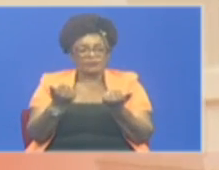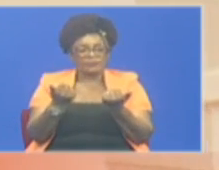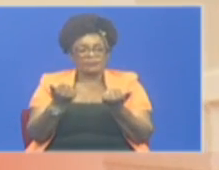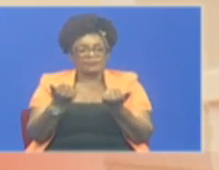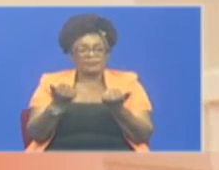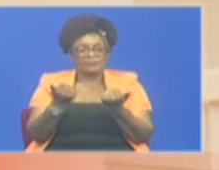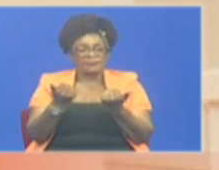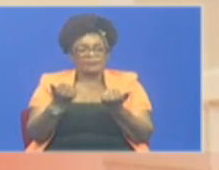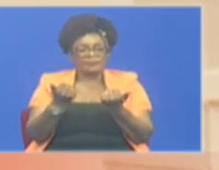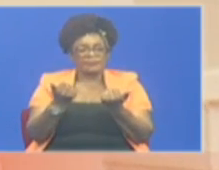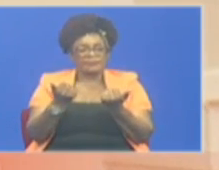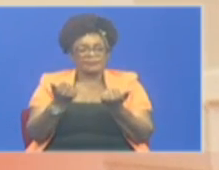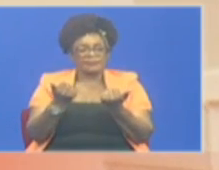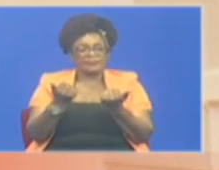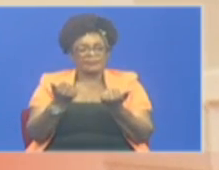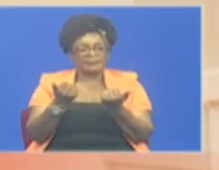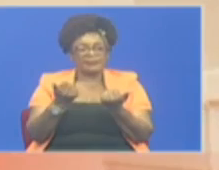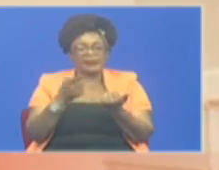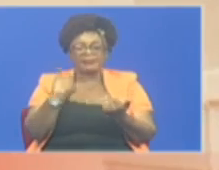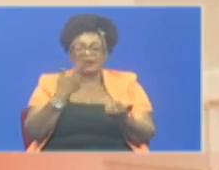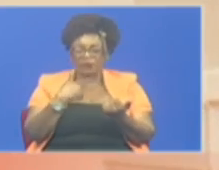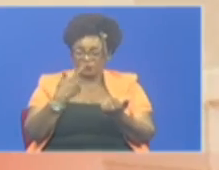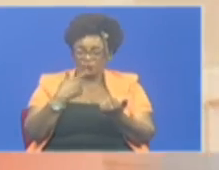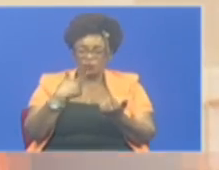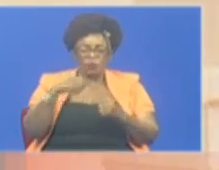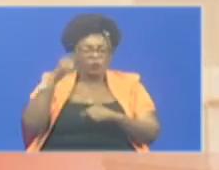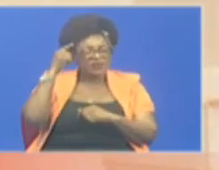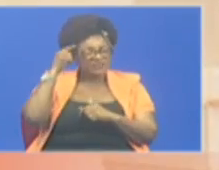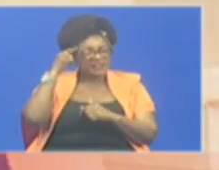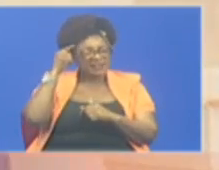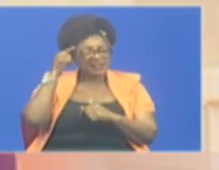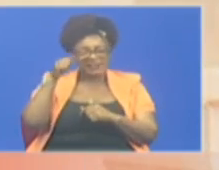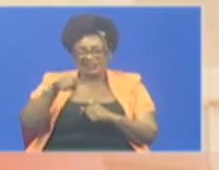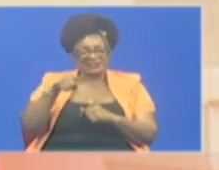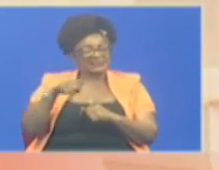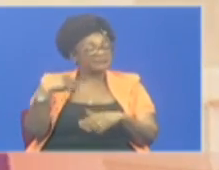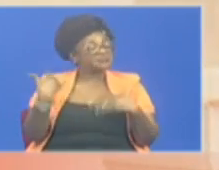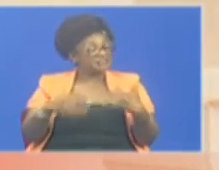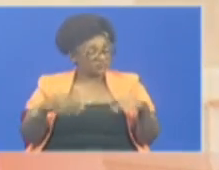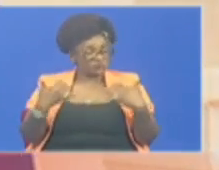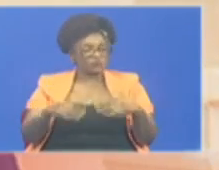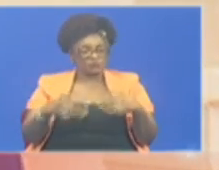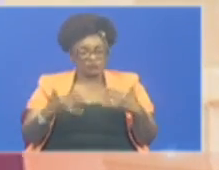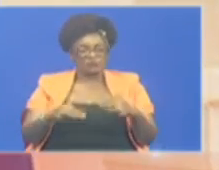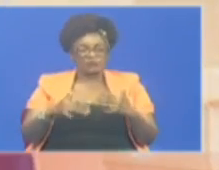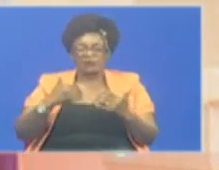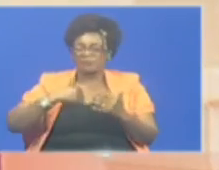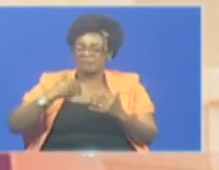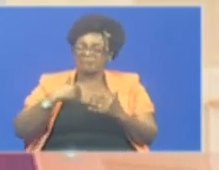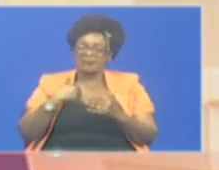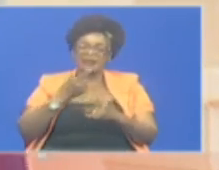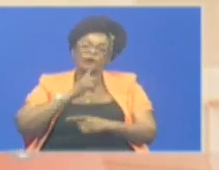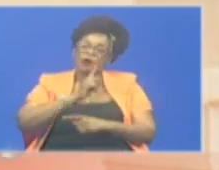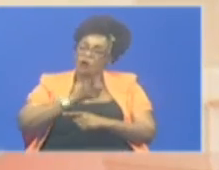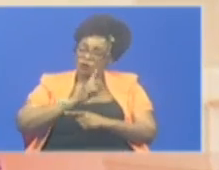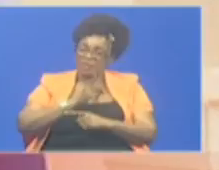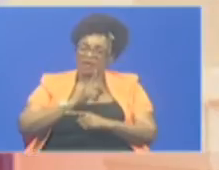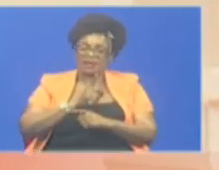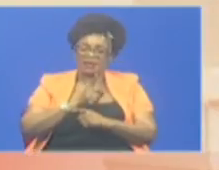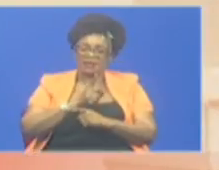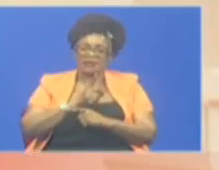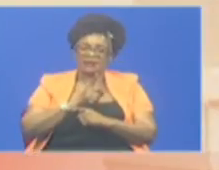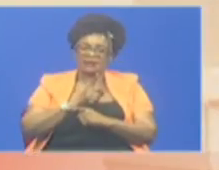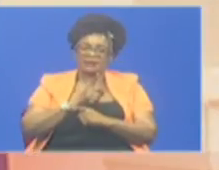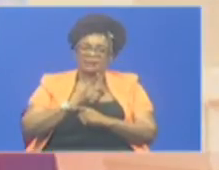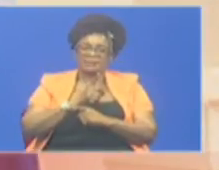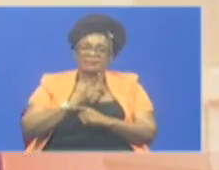ambao wanachukulia ugonjwa huu kama mchezo, mimi ningependa kuwaonya,